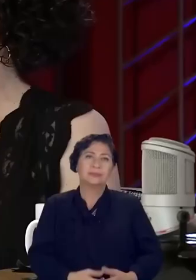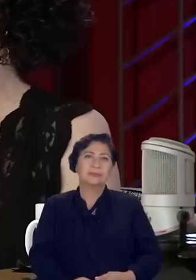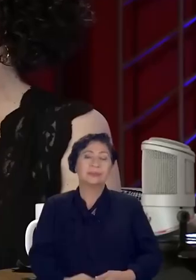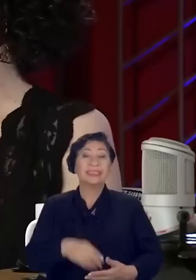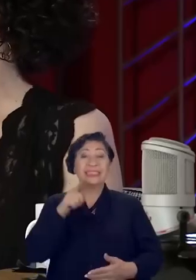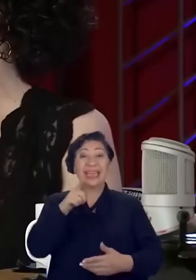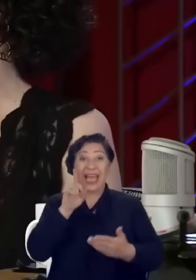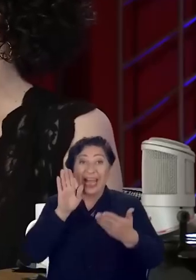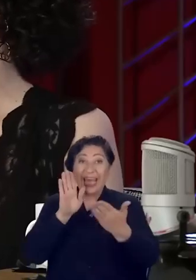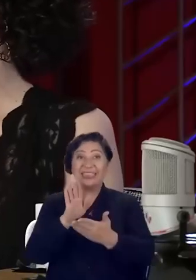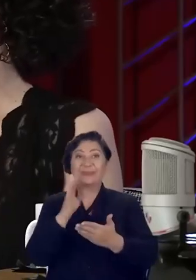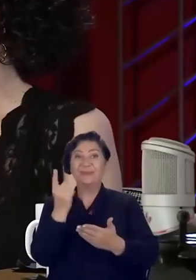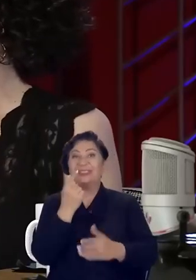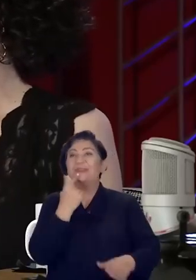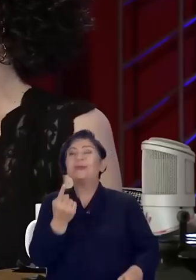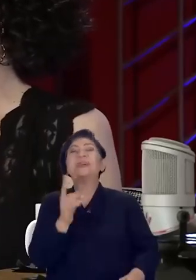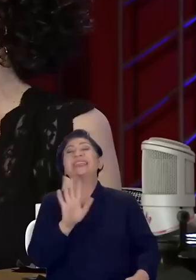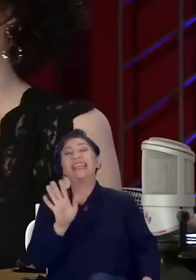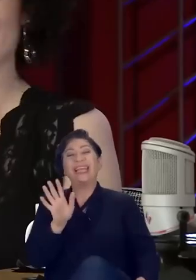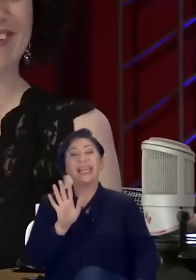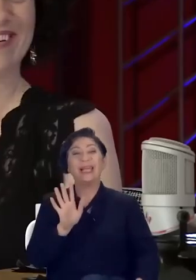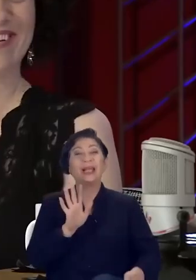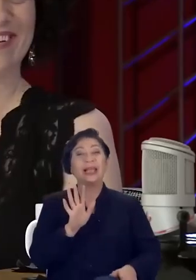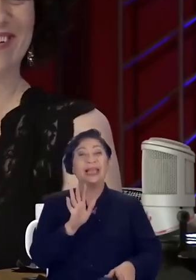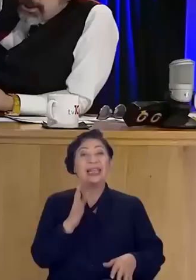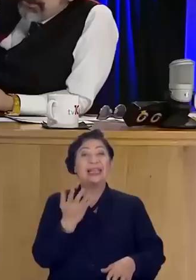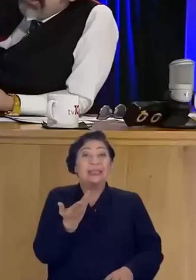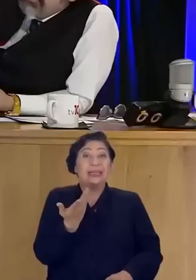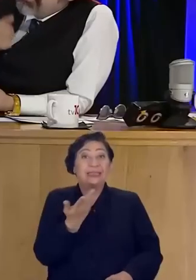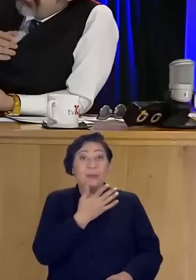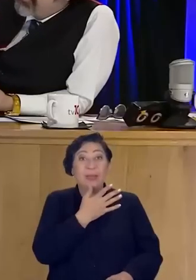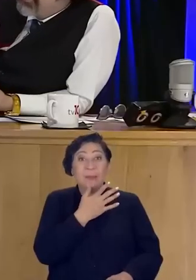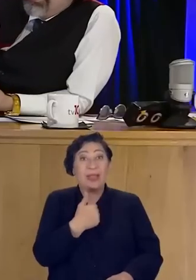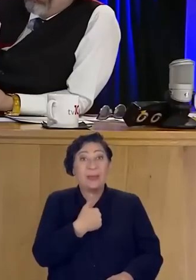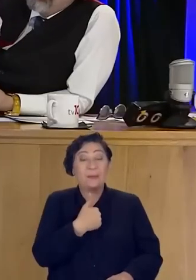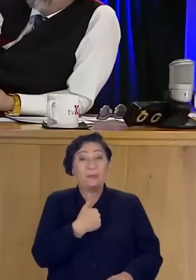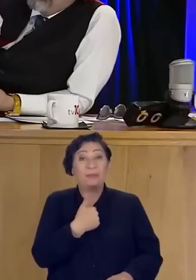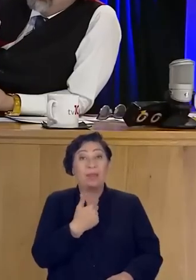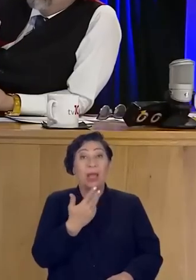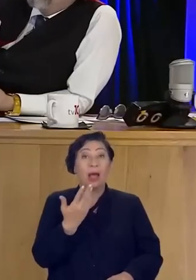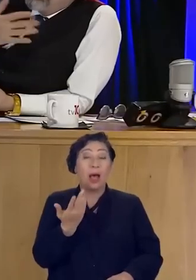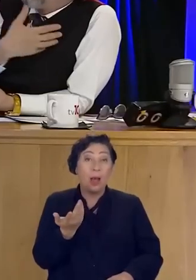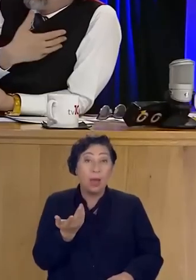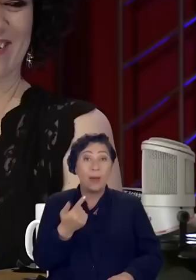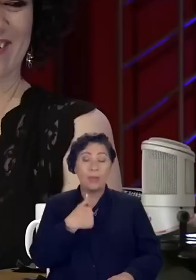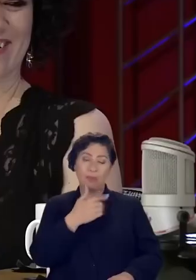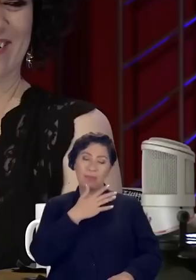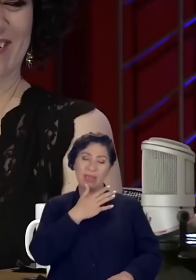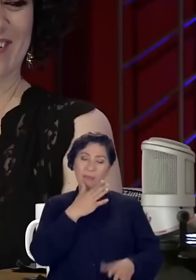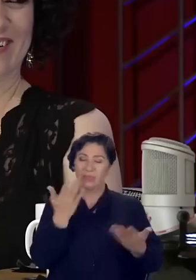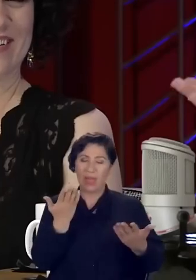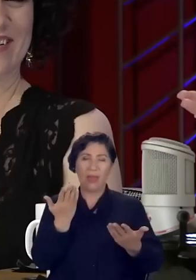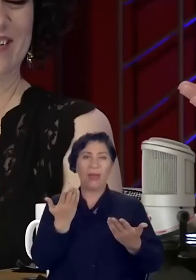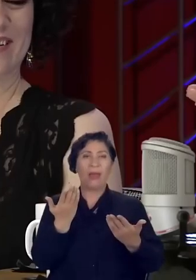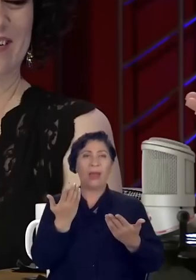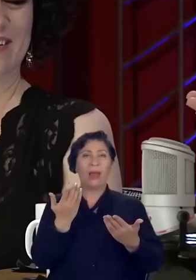şimdi size karşı böyle bir şey sert canım oldu efendim. Ama yani nasıl bilebilirim? Tabii ki yani. Nasıl bilebilirim ama benim bildiğim şey sadece